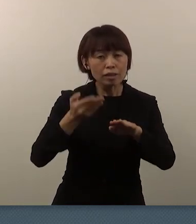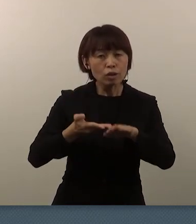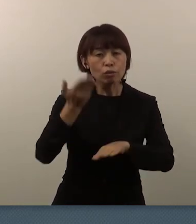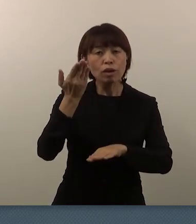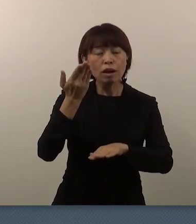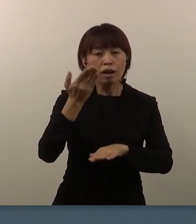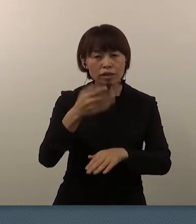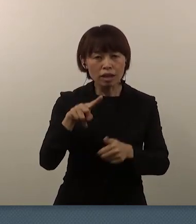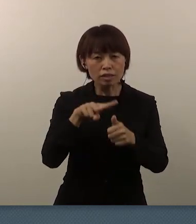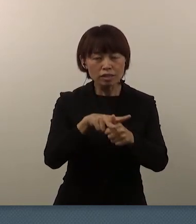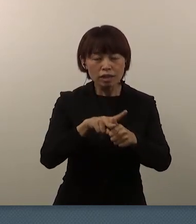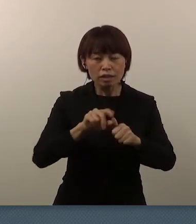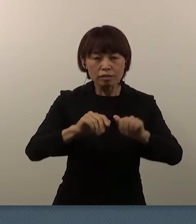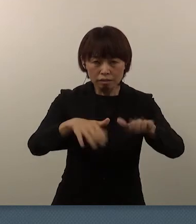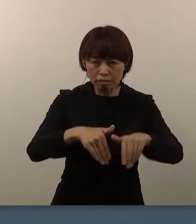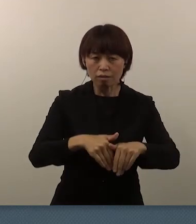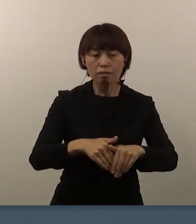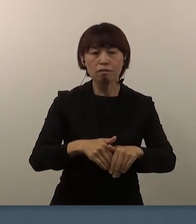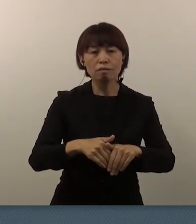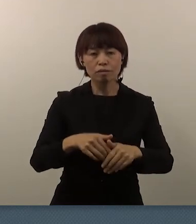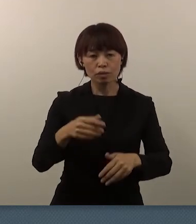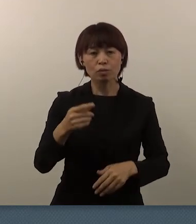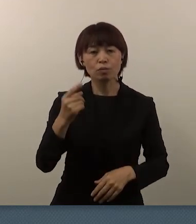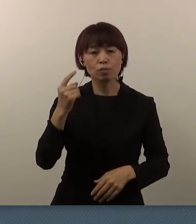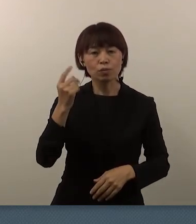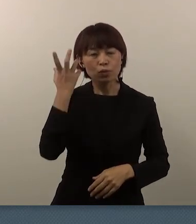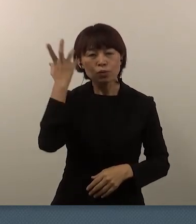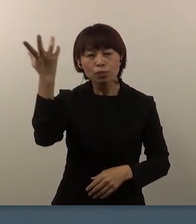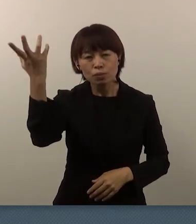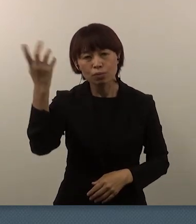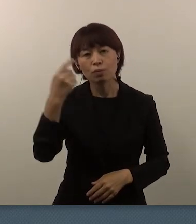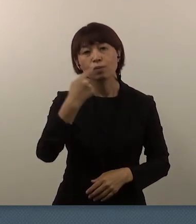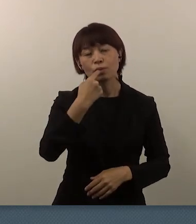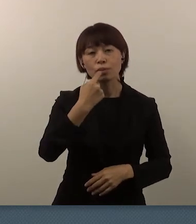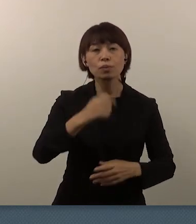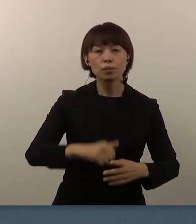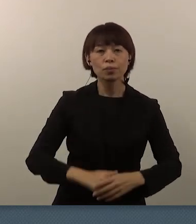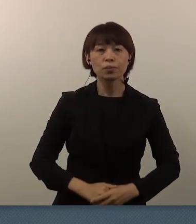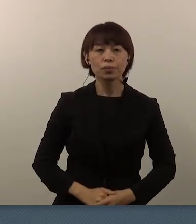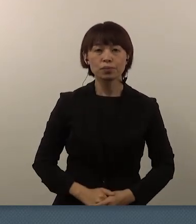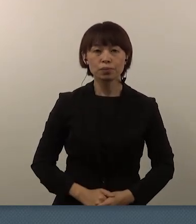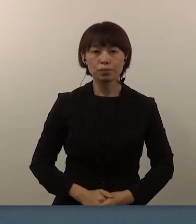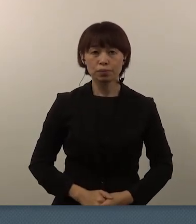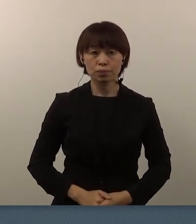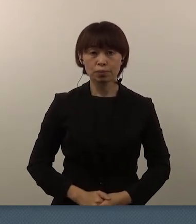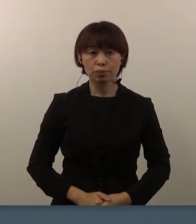だったんじゃないのかなと、まあ、臆測推測するぐらいなものですね。